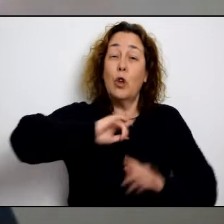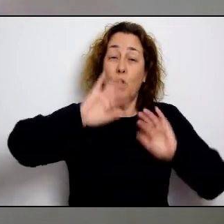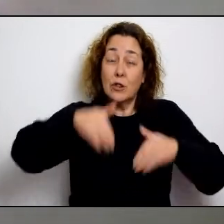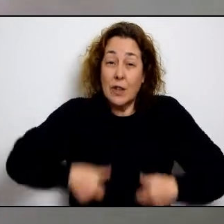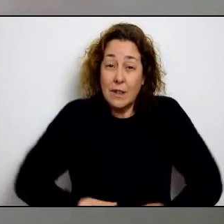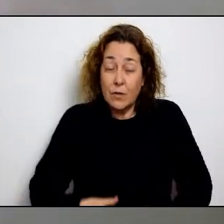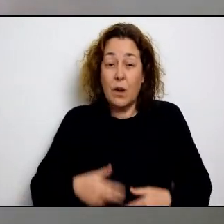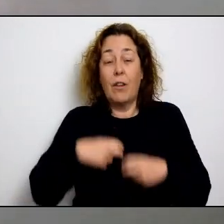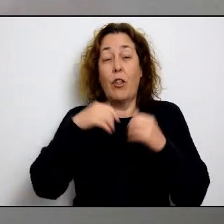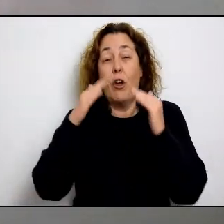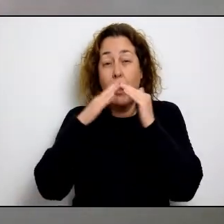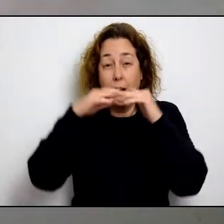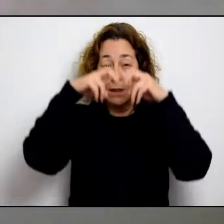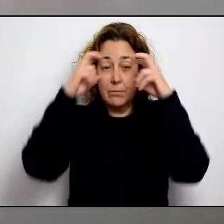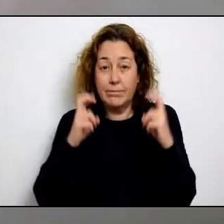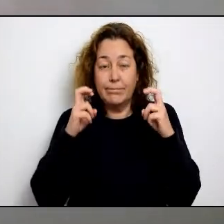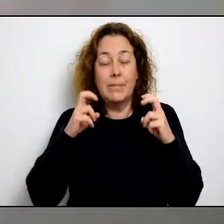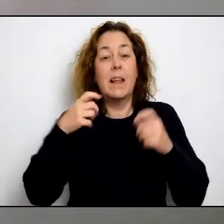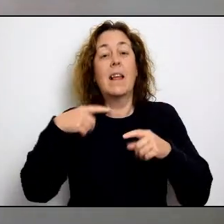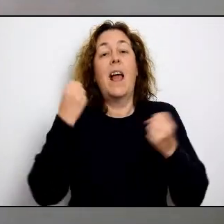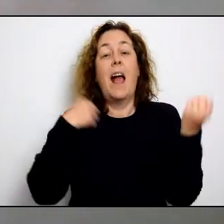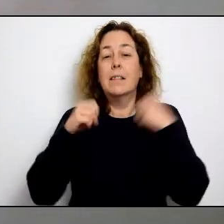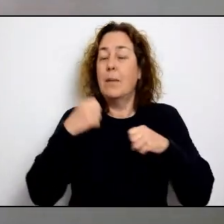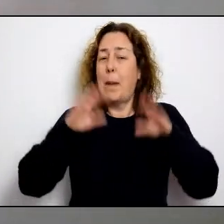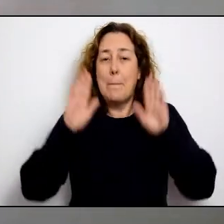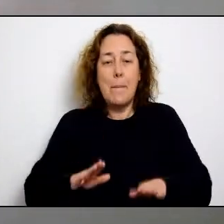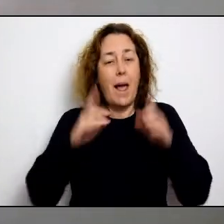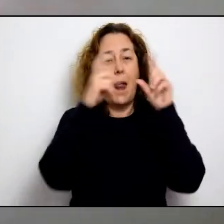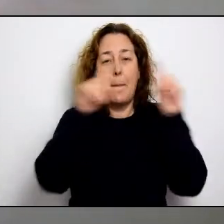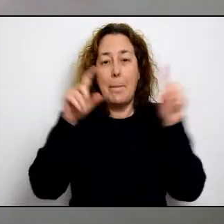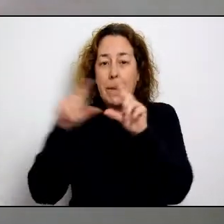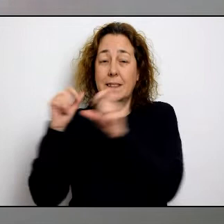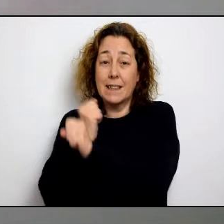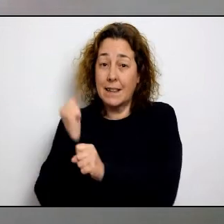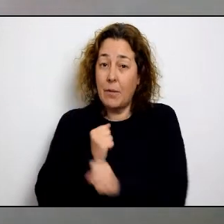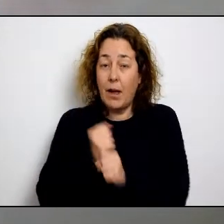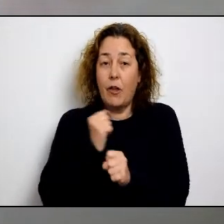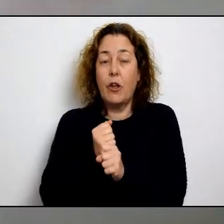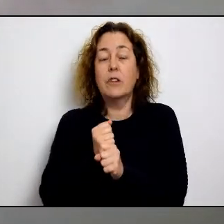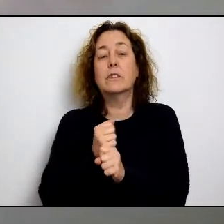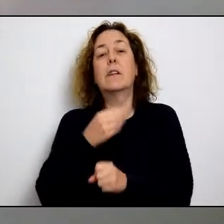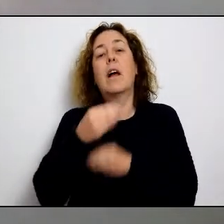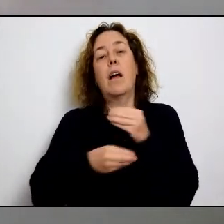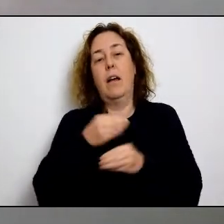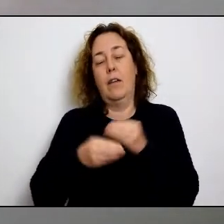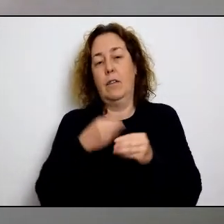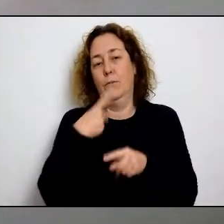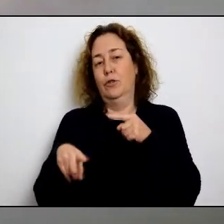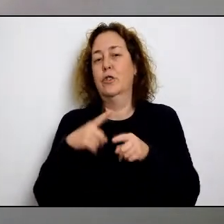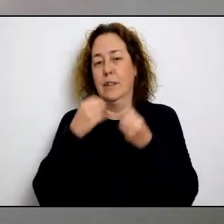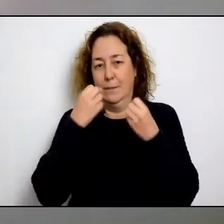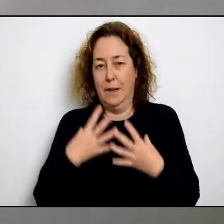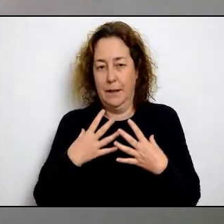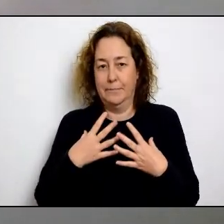A la nostra, venia dient, que entre tots i totes, entre l'esforç que està suposant aquest confinament, aquesta durada d'activitat